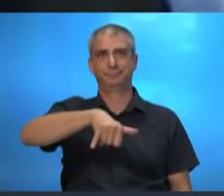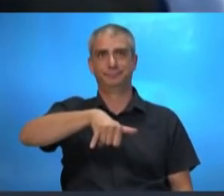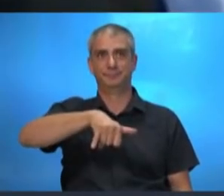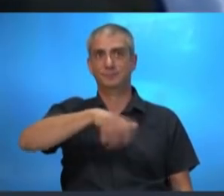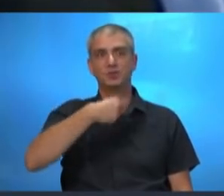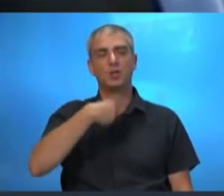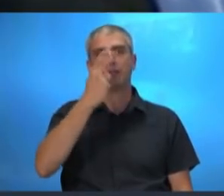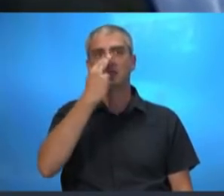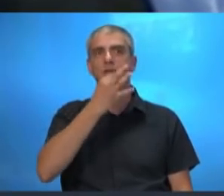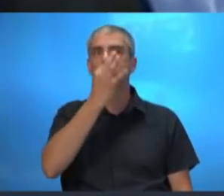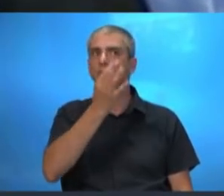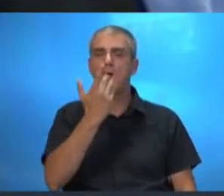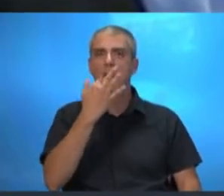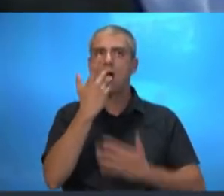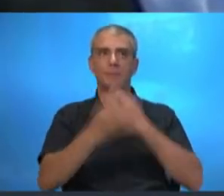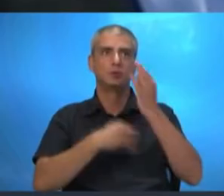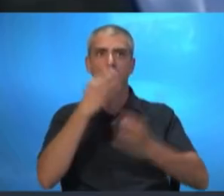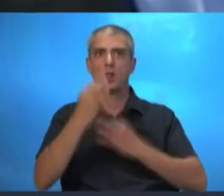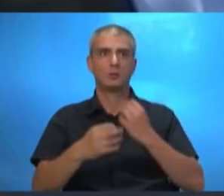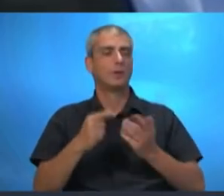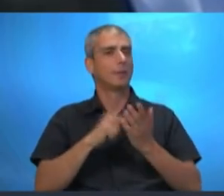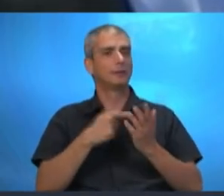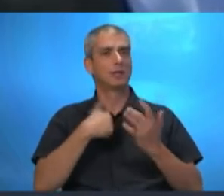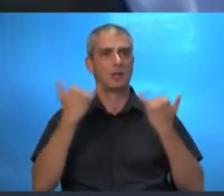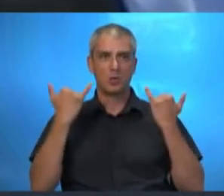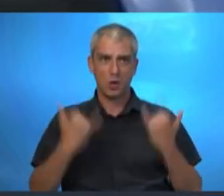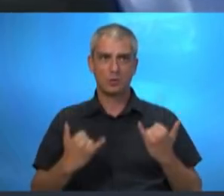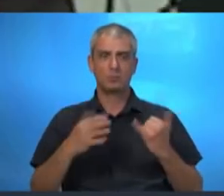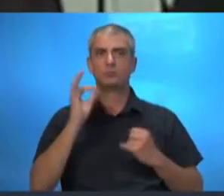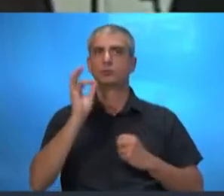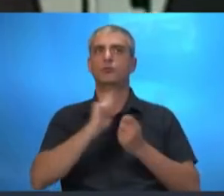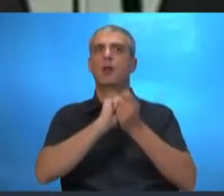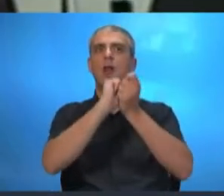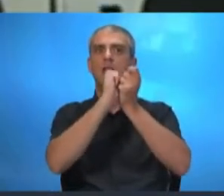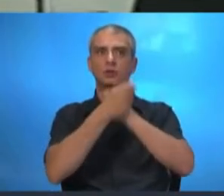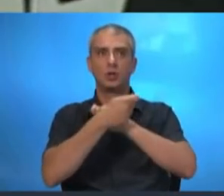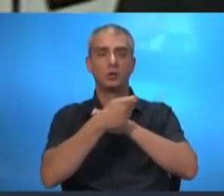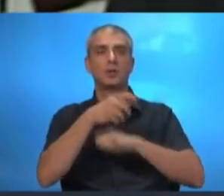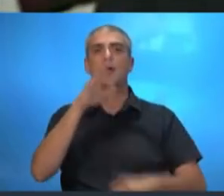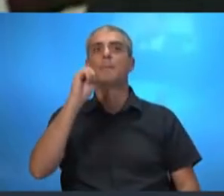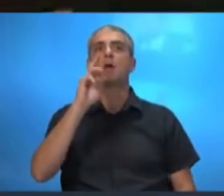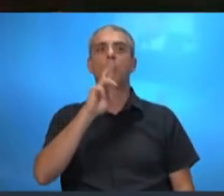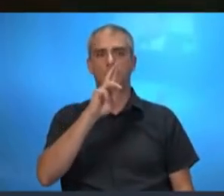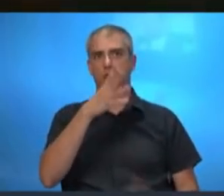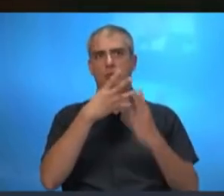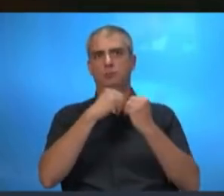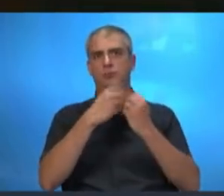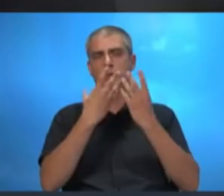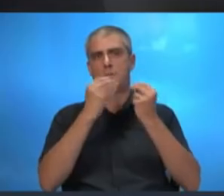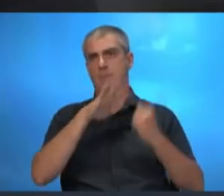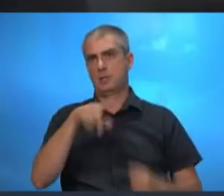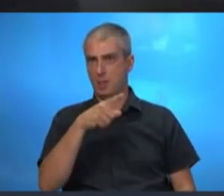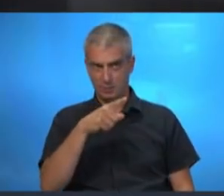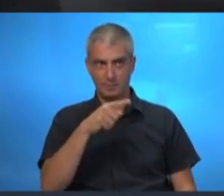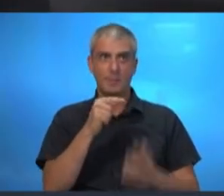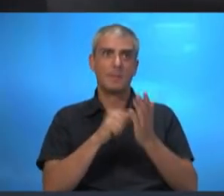כשניסינו לשאול אותו כמה שאלות. ולכן אנחנו כאן היום בשביל לשנות. למאיר רובינשטיין משפחה ברוכת ילדים, לכן